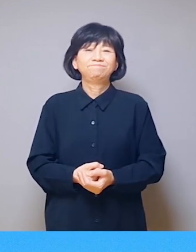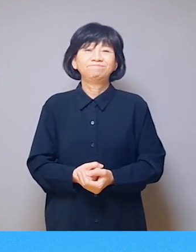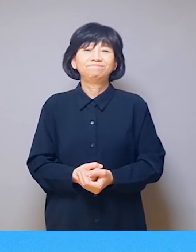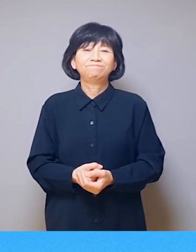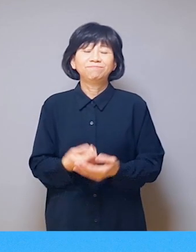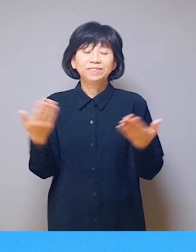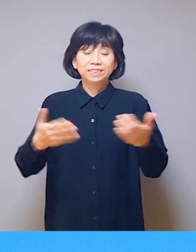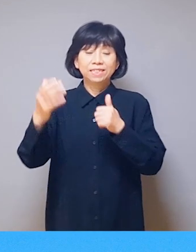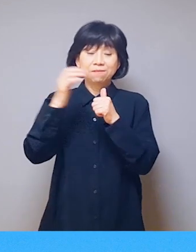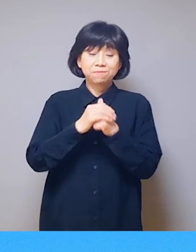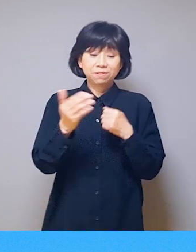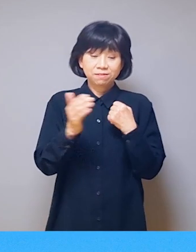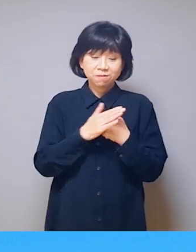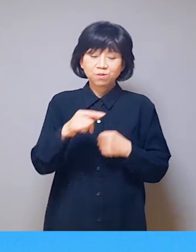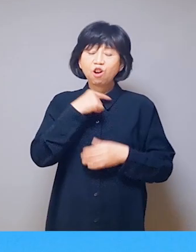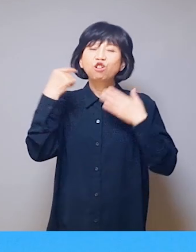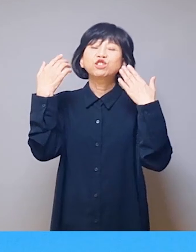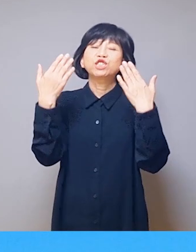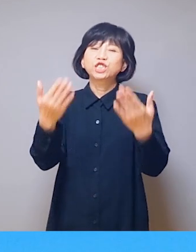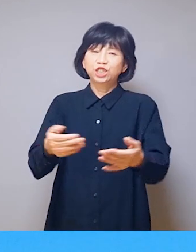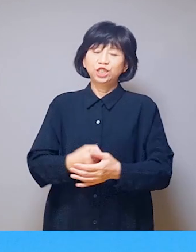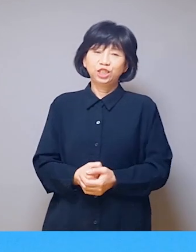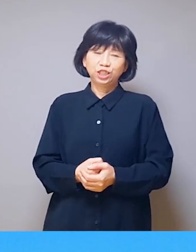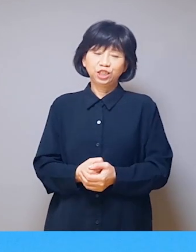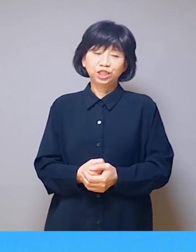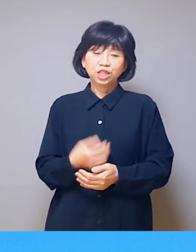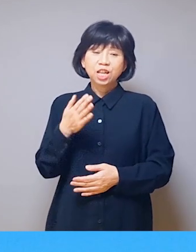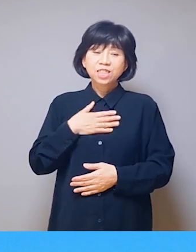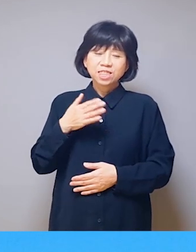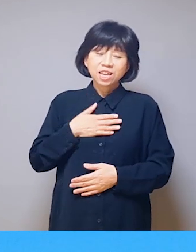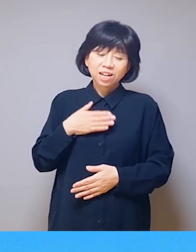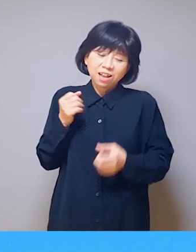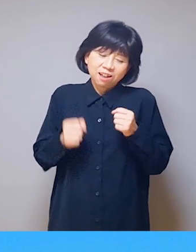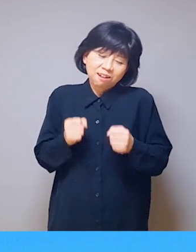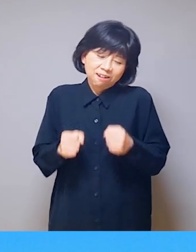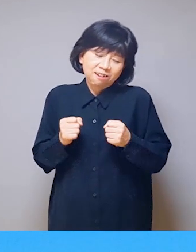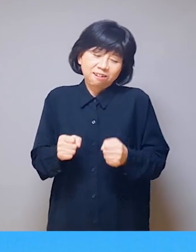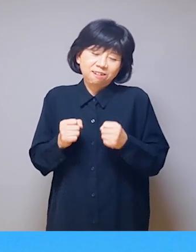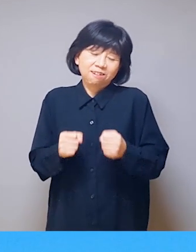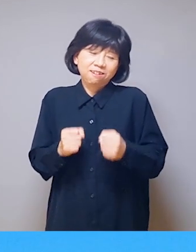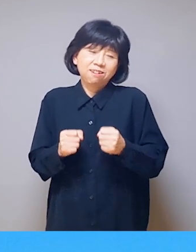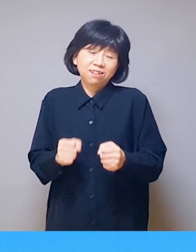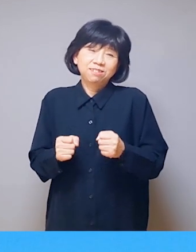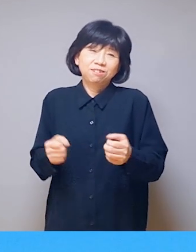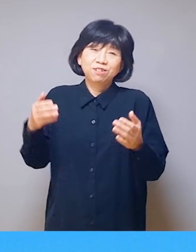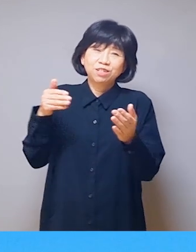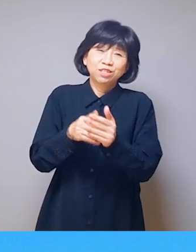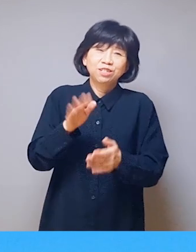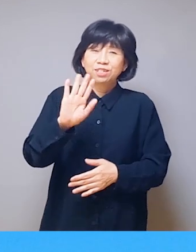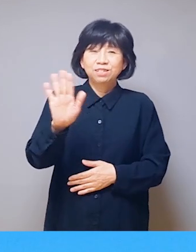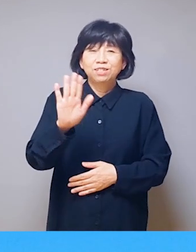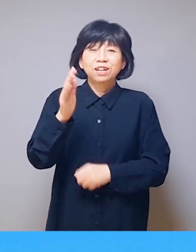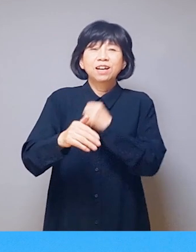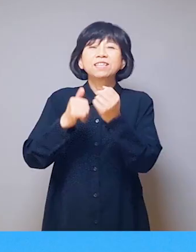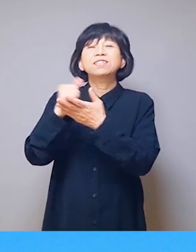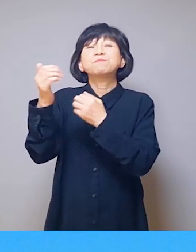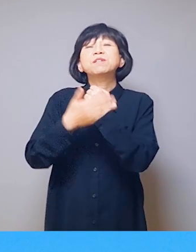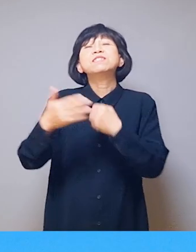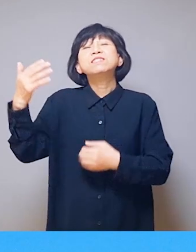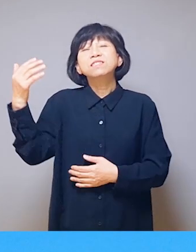사명이 있어서 헌신했는데 내가 달려가면서 되는 게 아니고 하나님의 은혜로 마칠